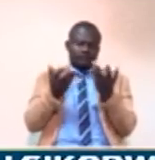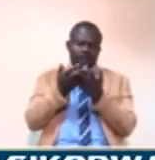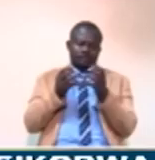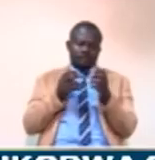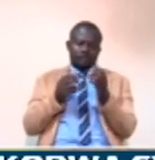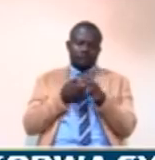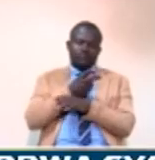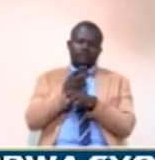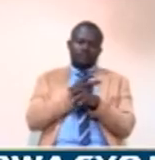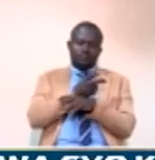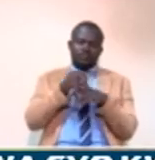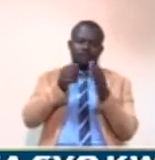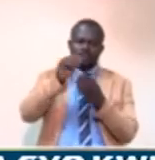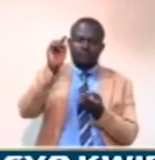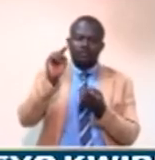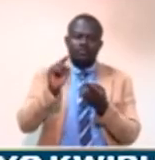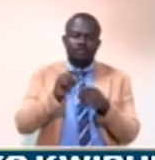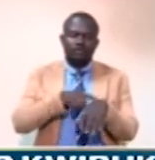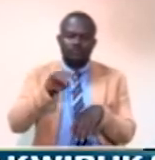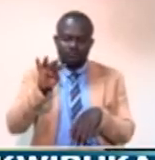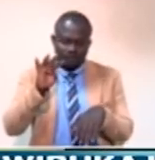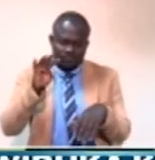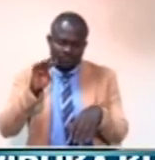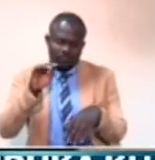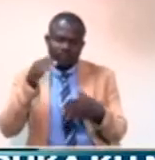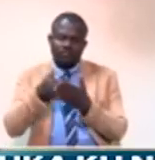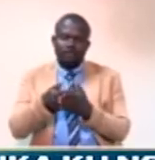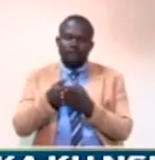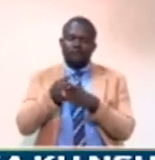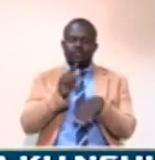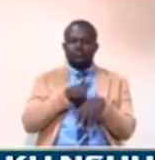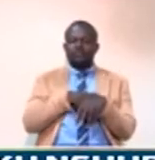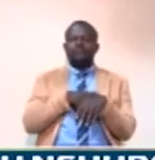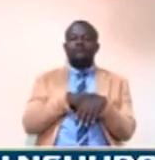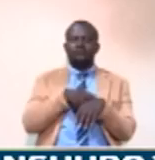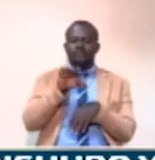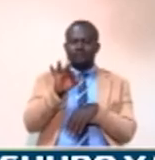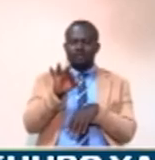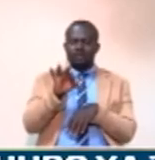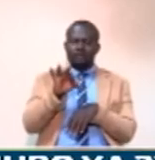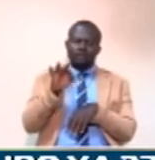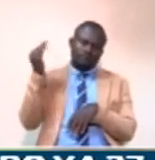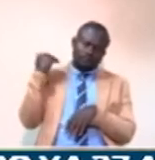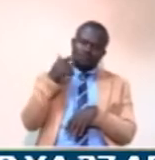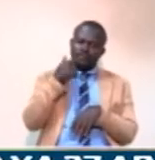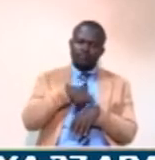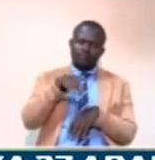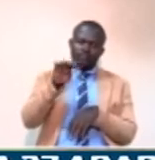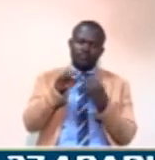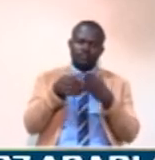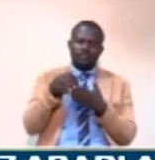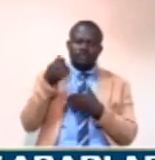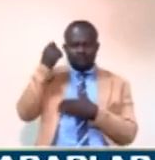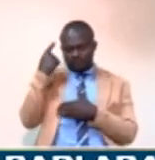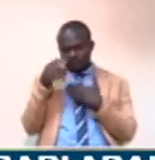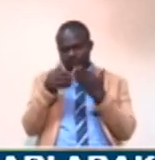yo kugenda yagabanyijwe akava ku isaha ine ku isaha kumi za mu gitondo akagera kuri saa tatu yari saa yine, mukaba